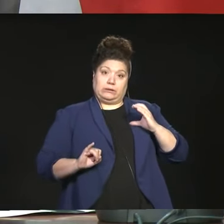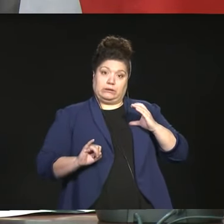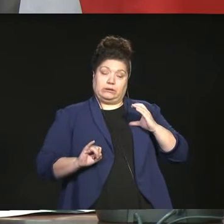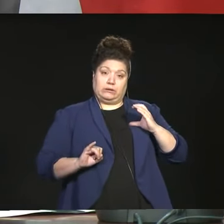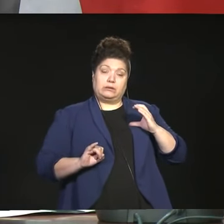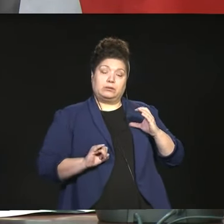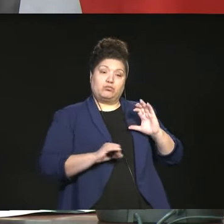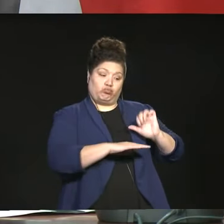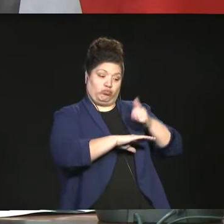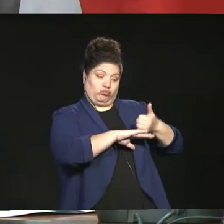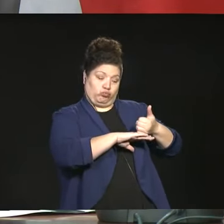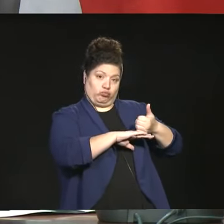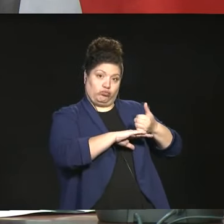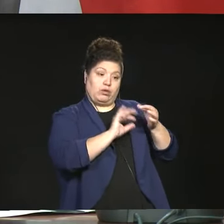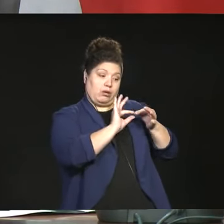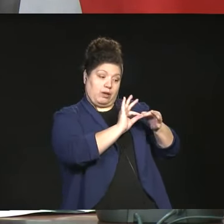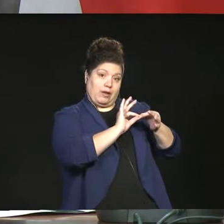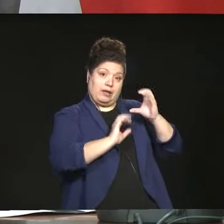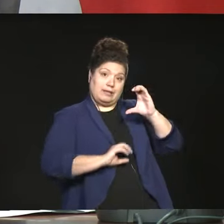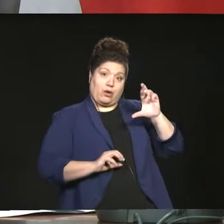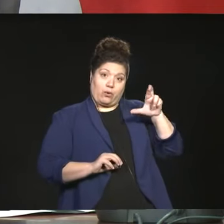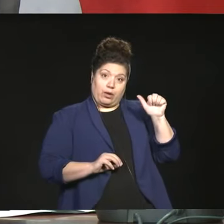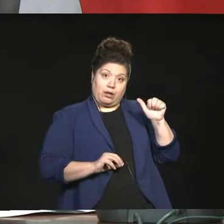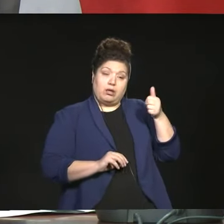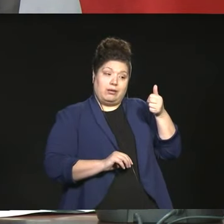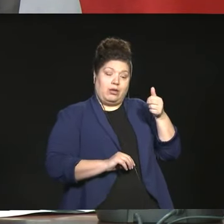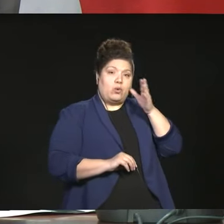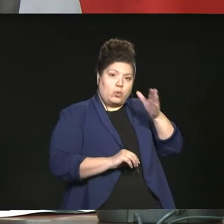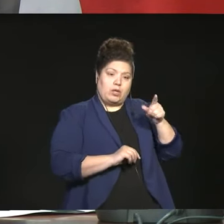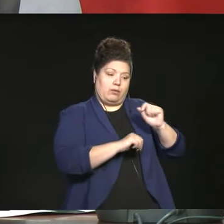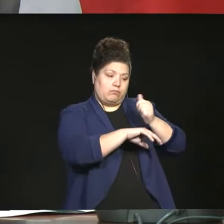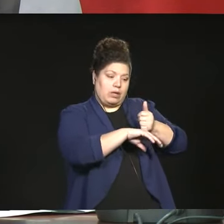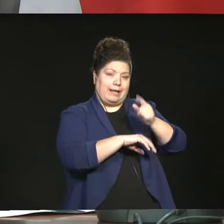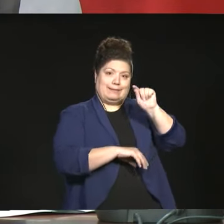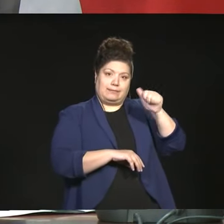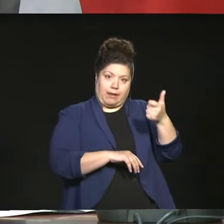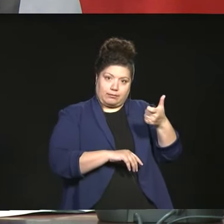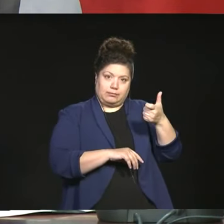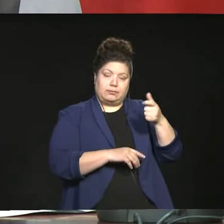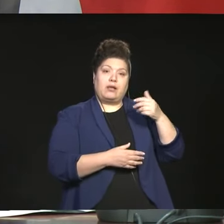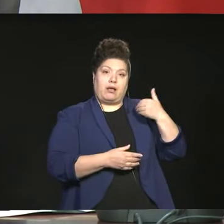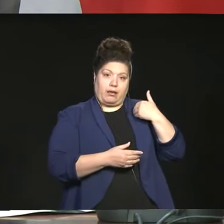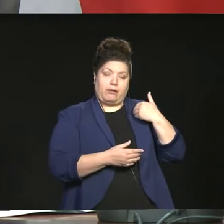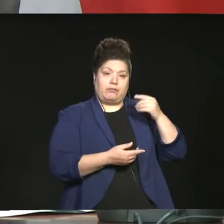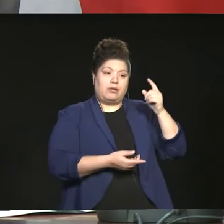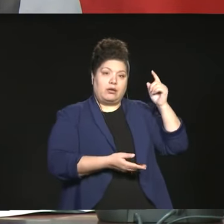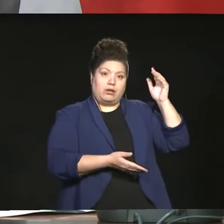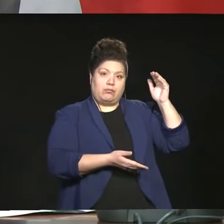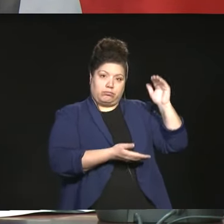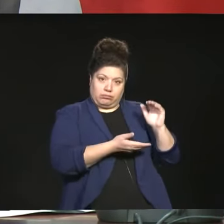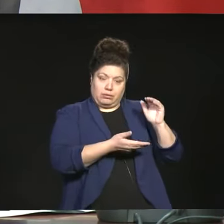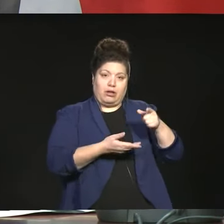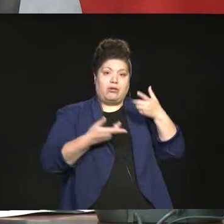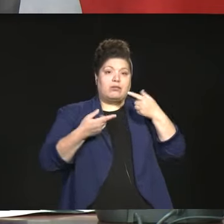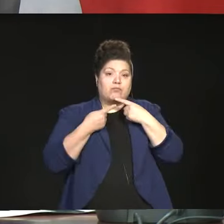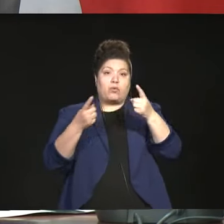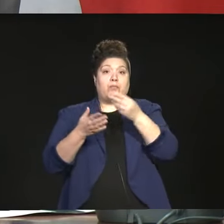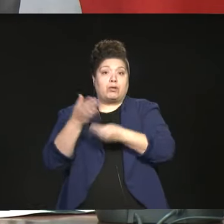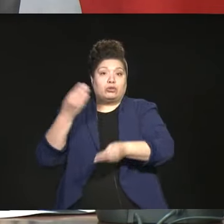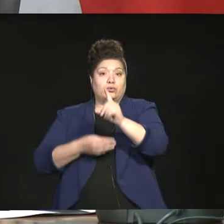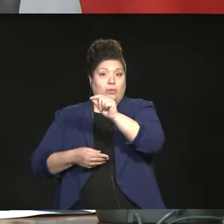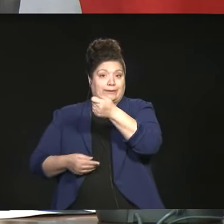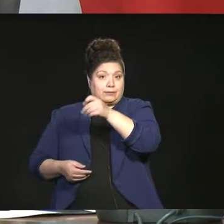fiscales qui avaient été annoncées dans le budget 2019 est maintenant formé. De plus, je confirme que la vaste majorité des 30 millions de dollars